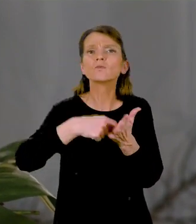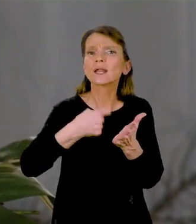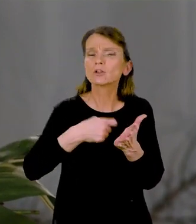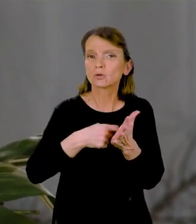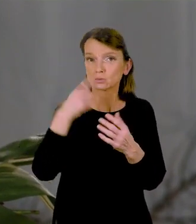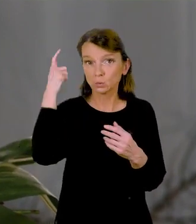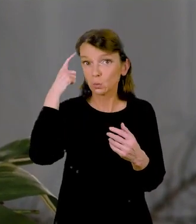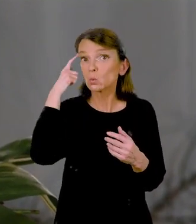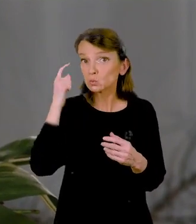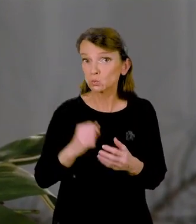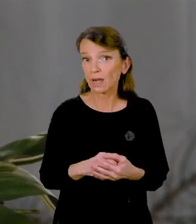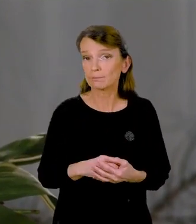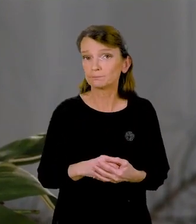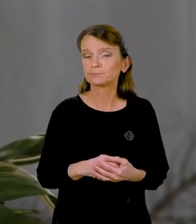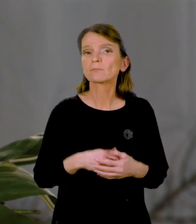vrednotenju kulture.